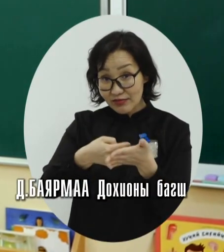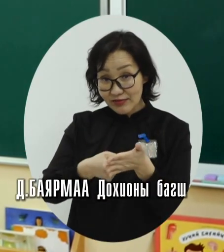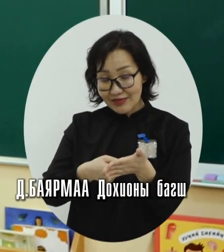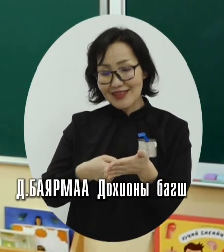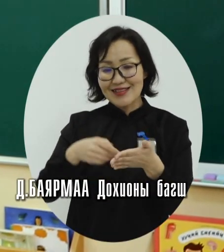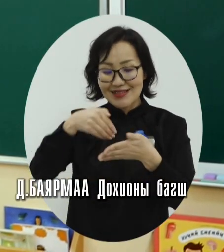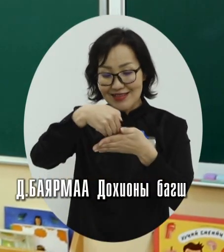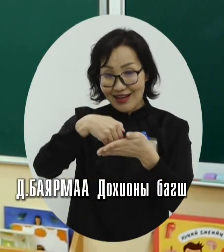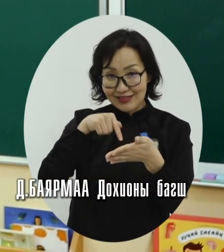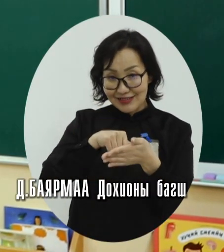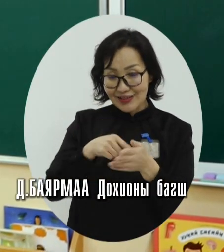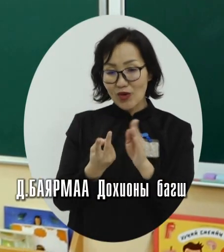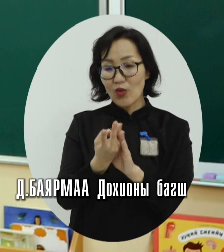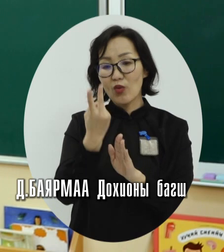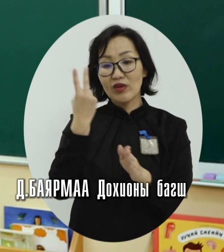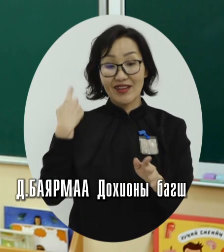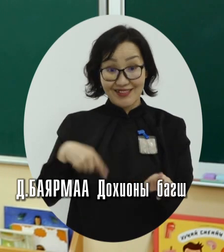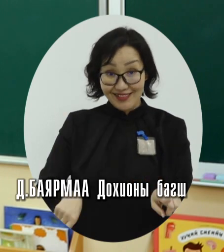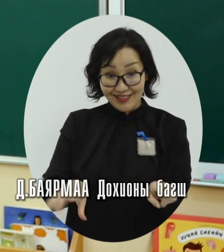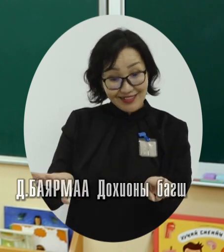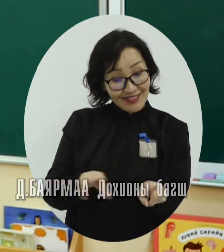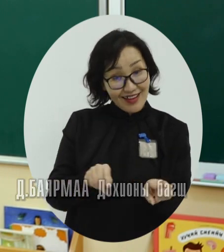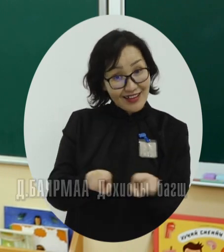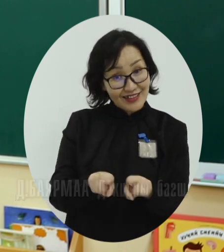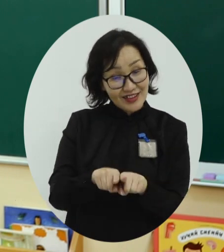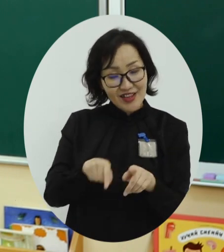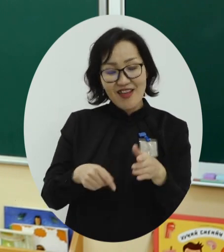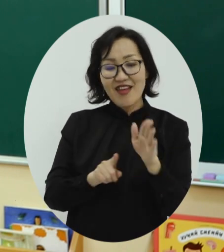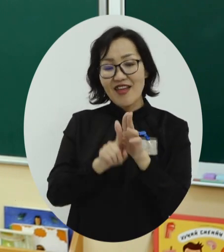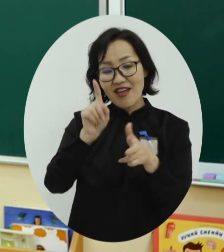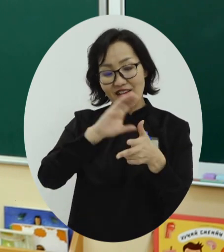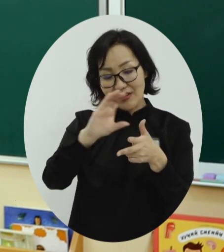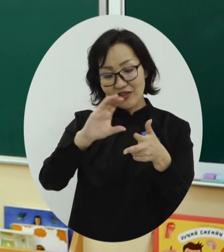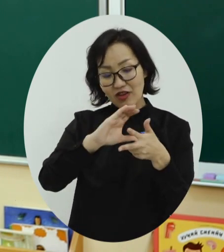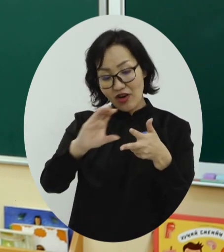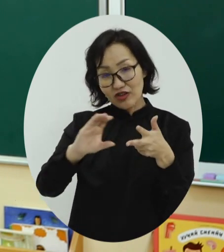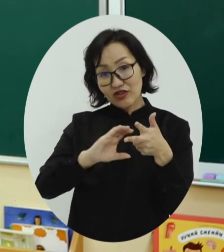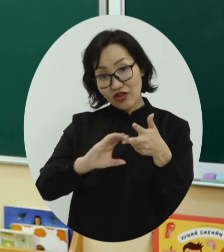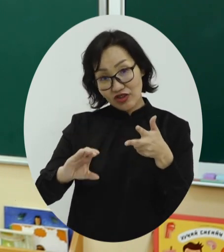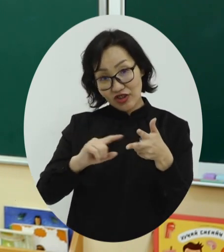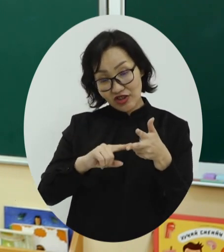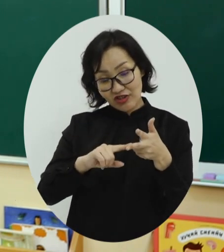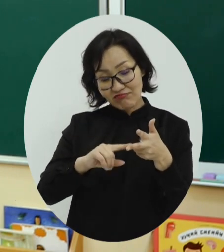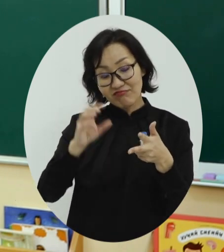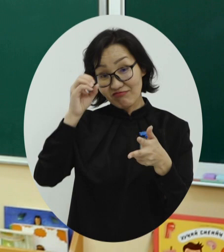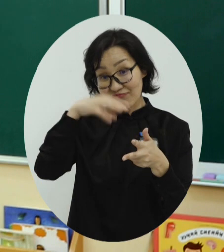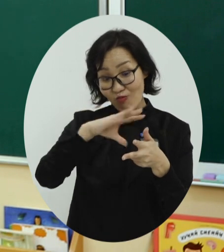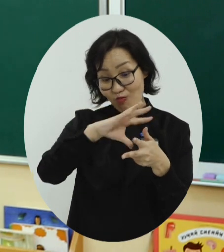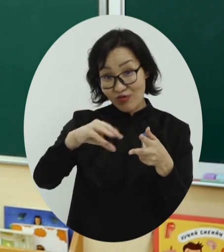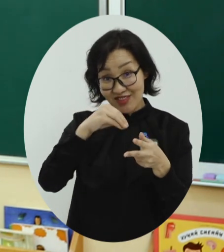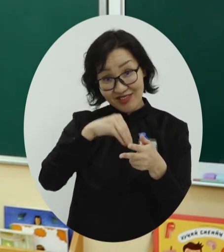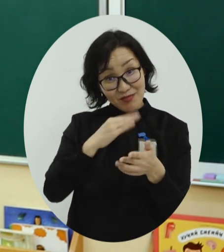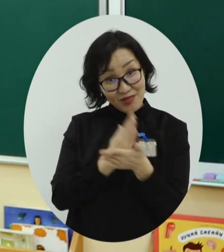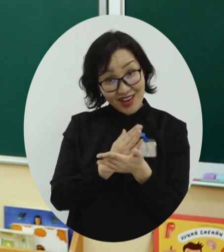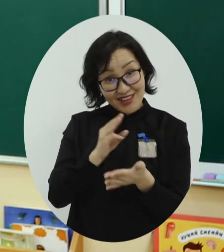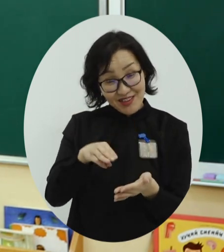маань захтал, үлгэртэй адилхан мөн эхлэл, гол, төгсгөл гэсэн бүтцтэй байдаг байна.